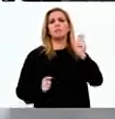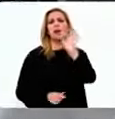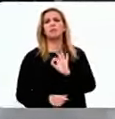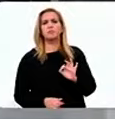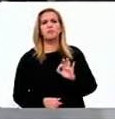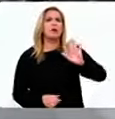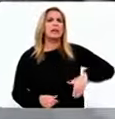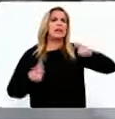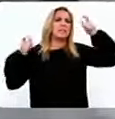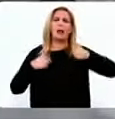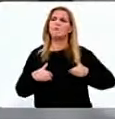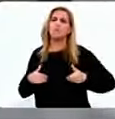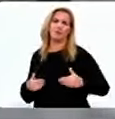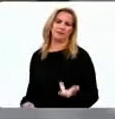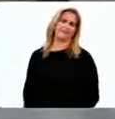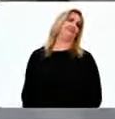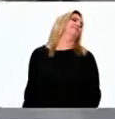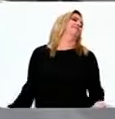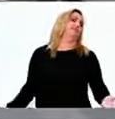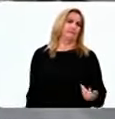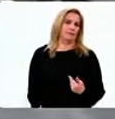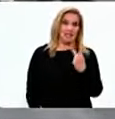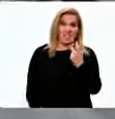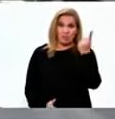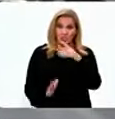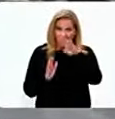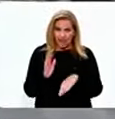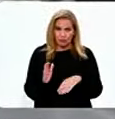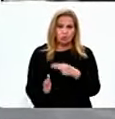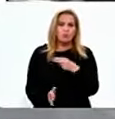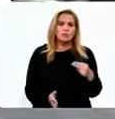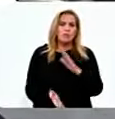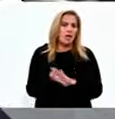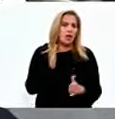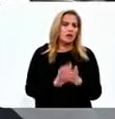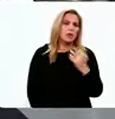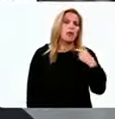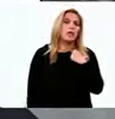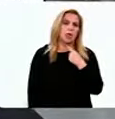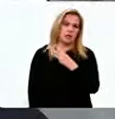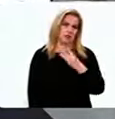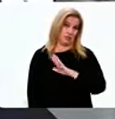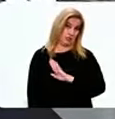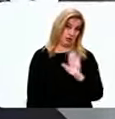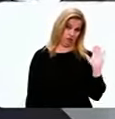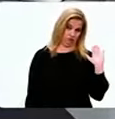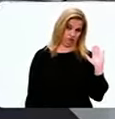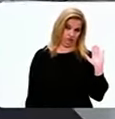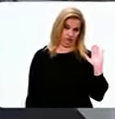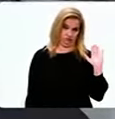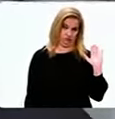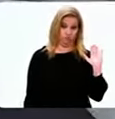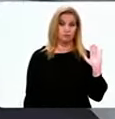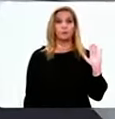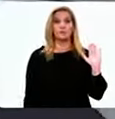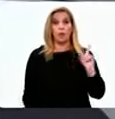γάμο και τι. Λοιπόν, το κάτω του 20% για μένα είναι μια θλιβερή ήττα για το ΣΥΡΙΖΑ, θλιβερή ήττα, και θα πρέπει να